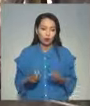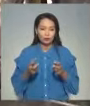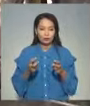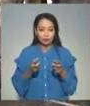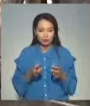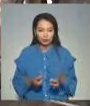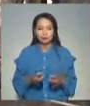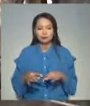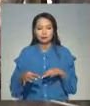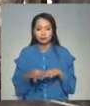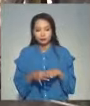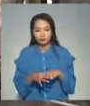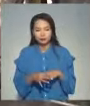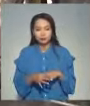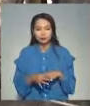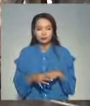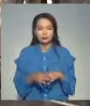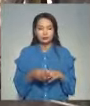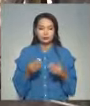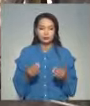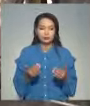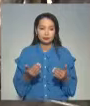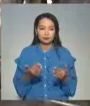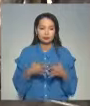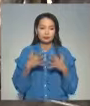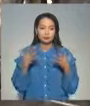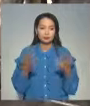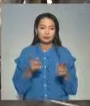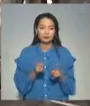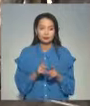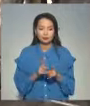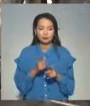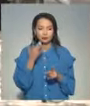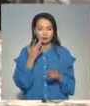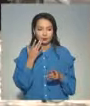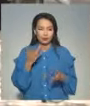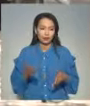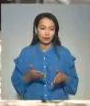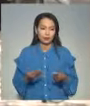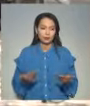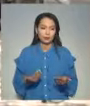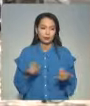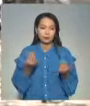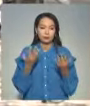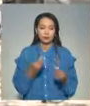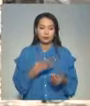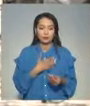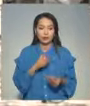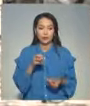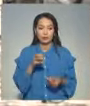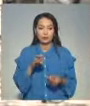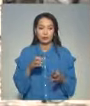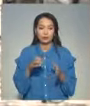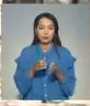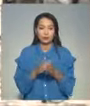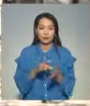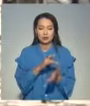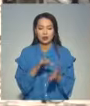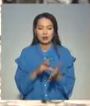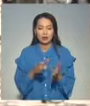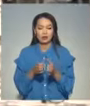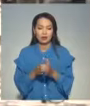сақина алмастық. Енді осылай үлкен ата-әжелеріміздің жолын берсін бізге. Бүгін біз Аманат партиясы қалалық